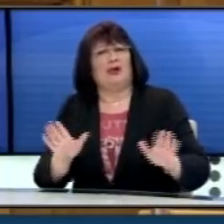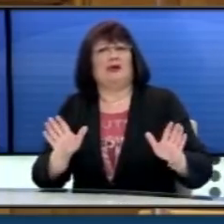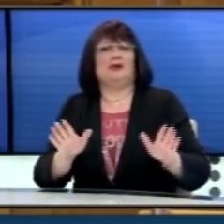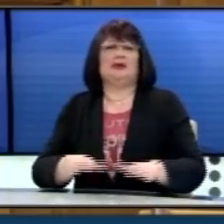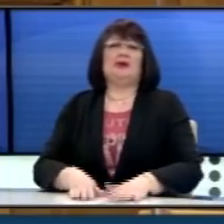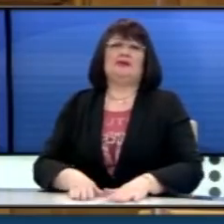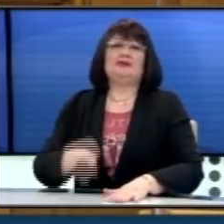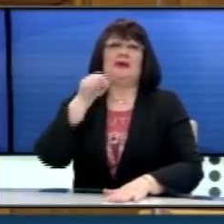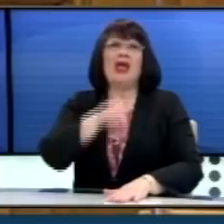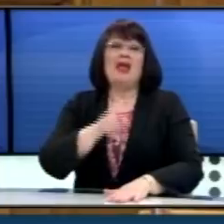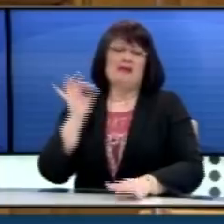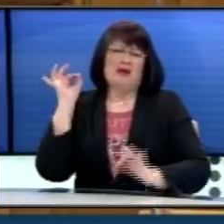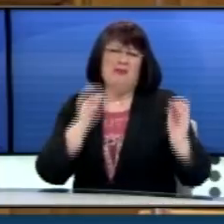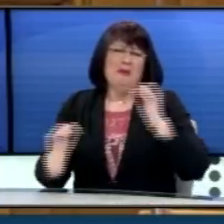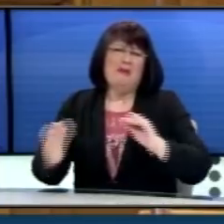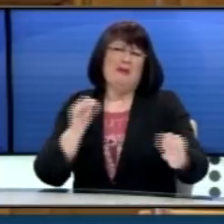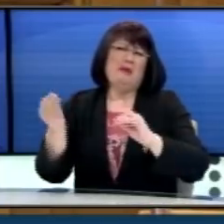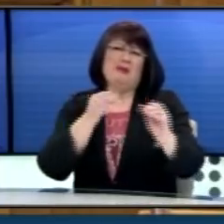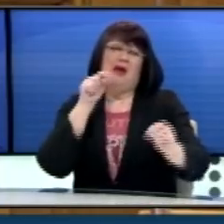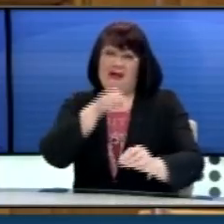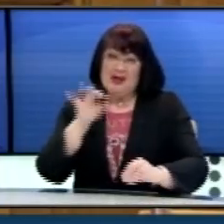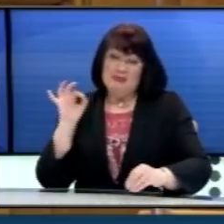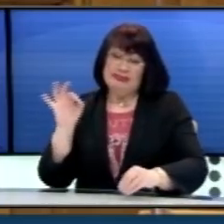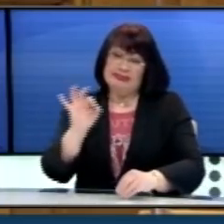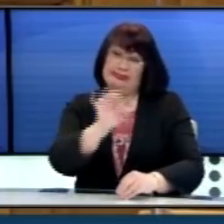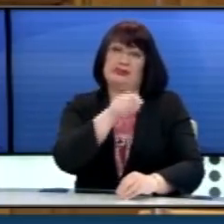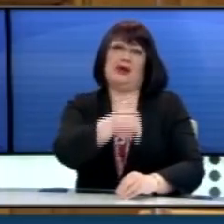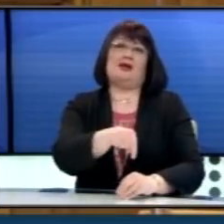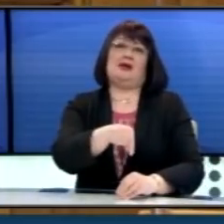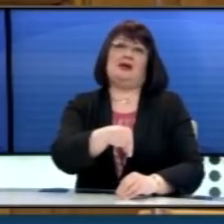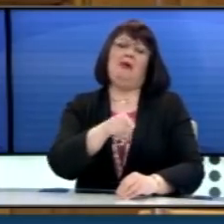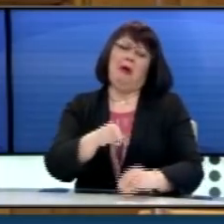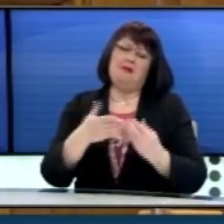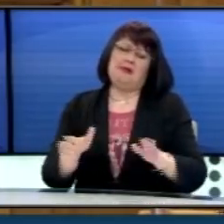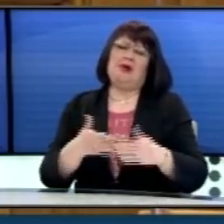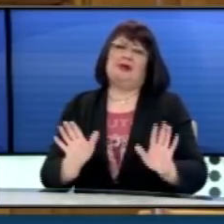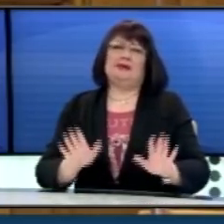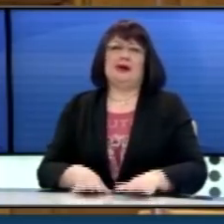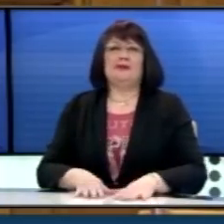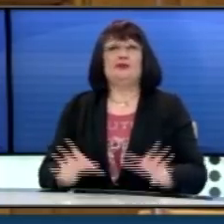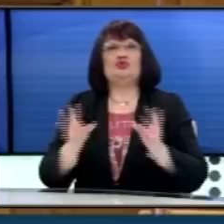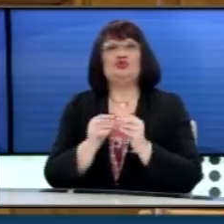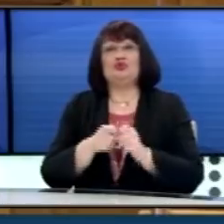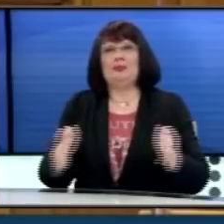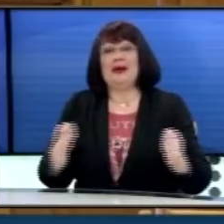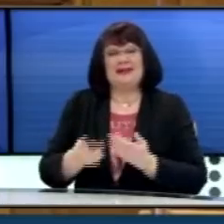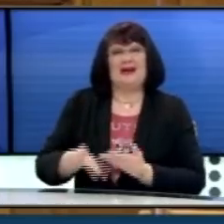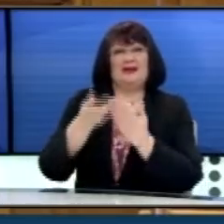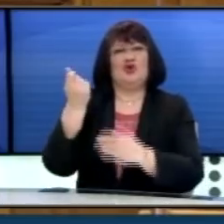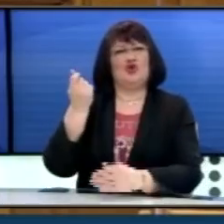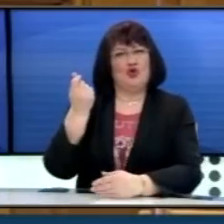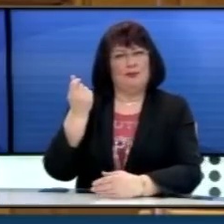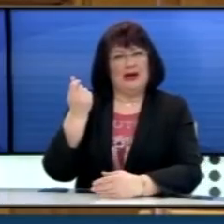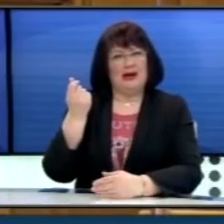τα στην πράξη σε υγειονομικές βόμβες, αλλά και σε σχέση με τα οικονομικά μέτρα στήριξης που